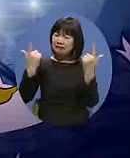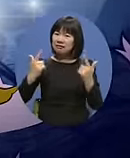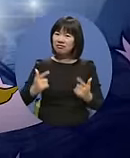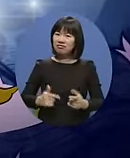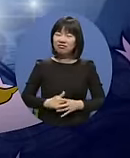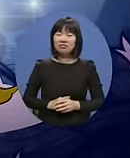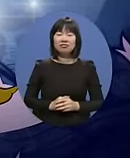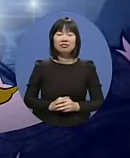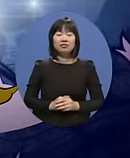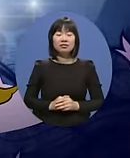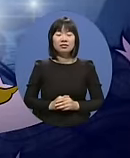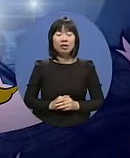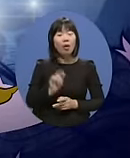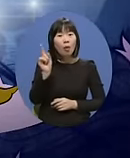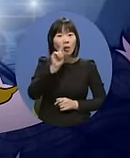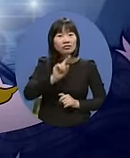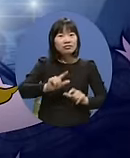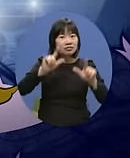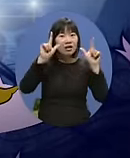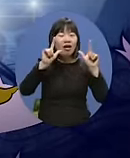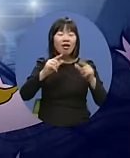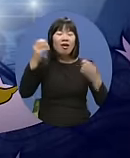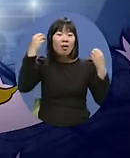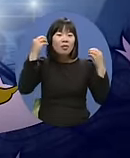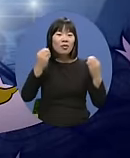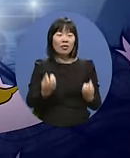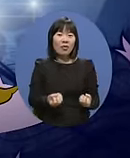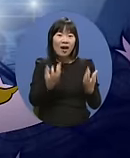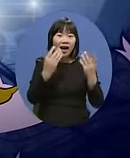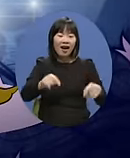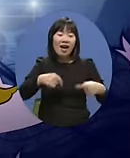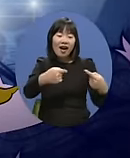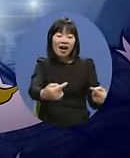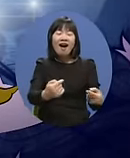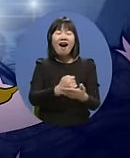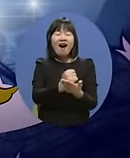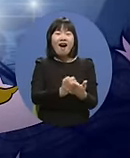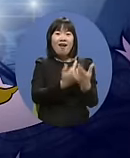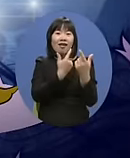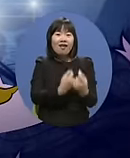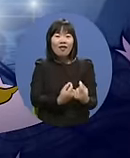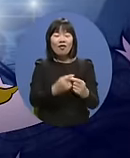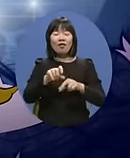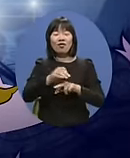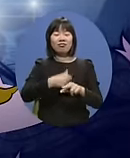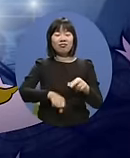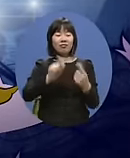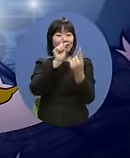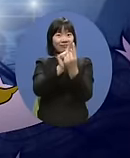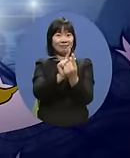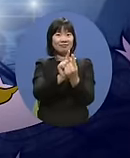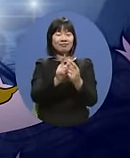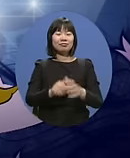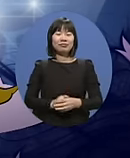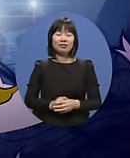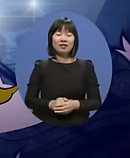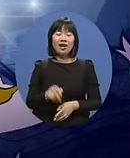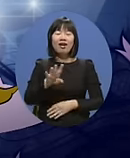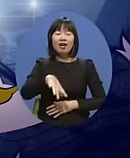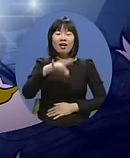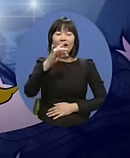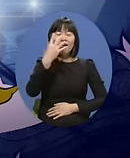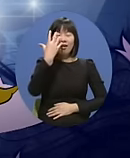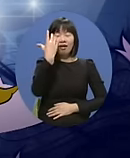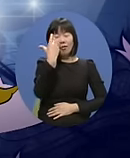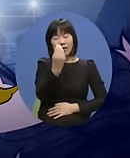응? 그러던 어느 날 무도회에 가게 되고 운명처럼 왕자님을 만났습니다. 첫눈에